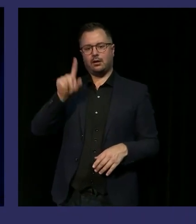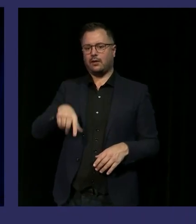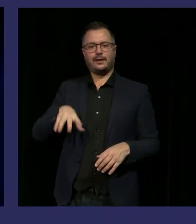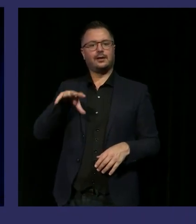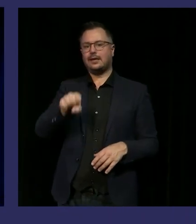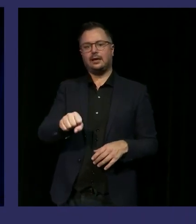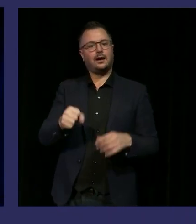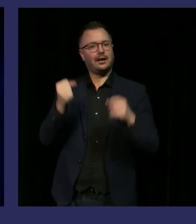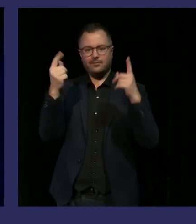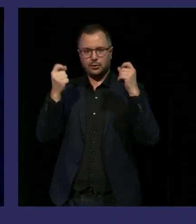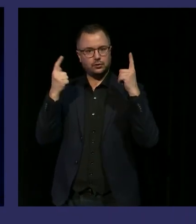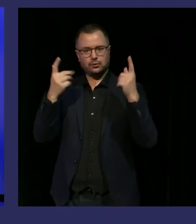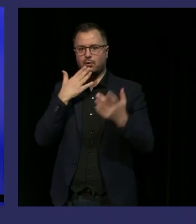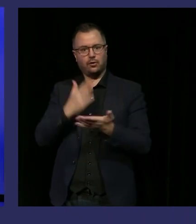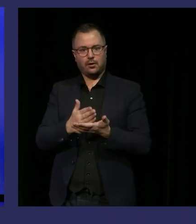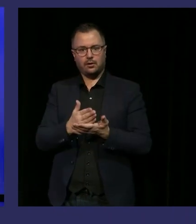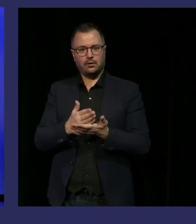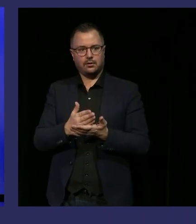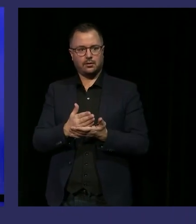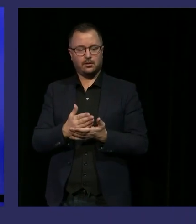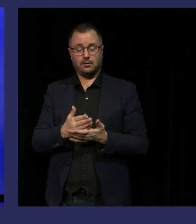mulig? Ja.